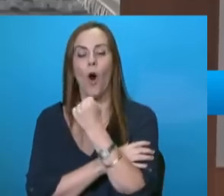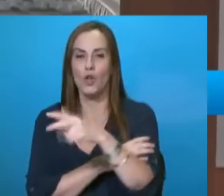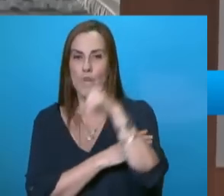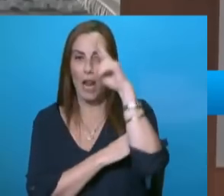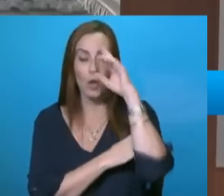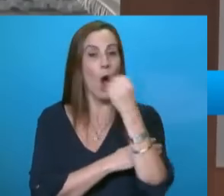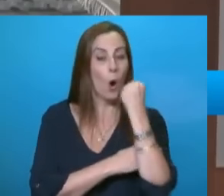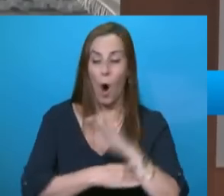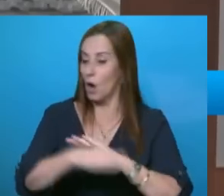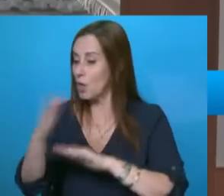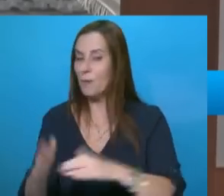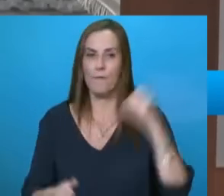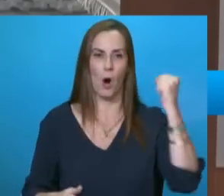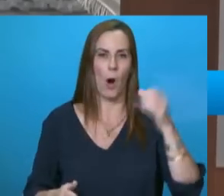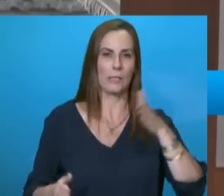השונים.